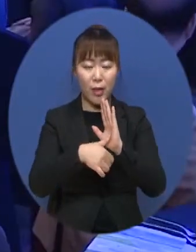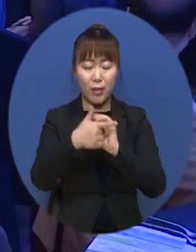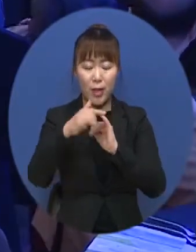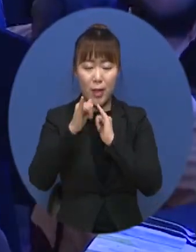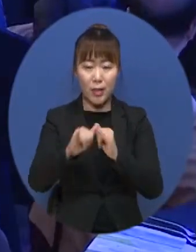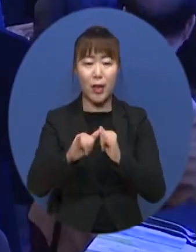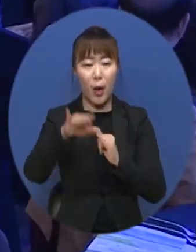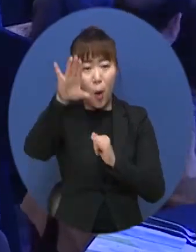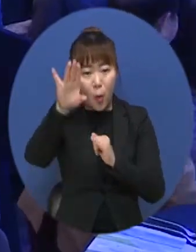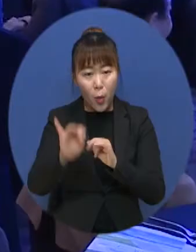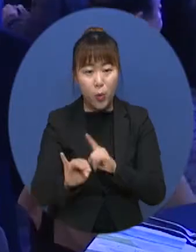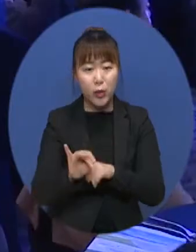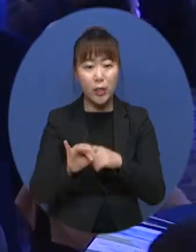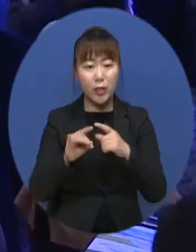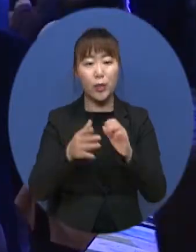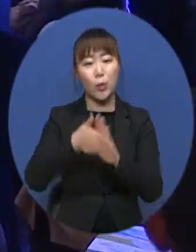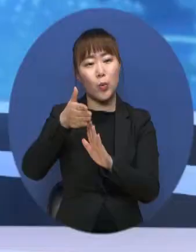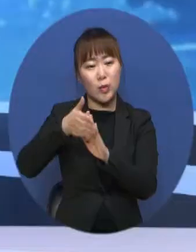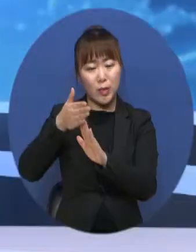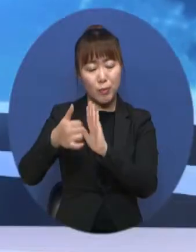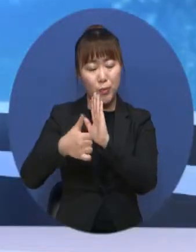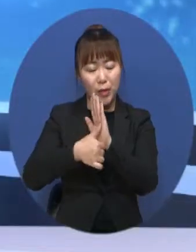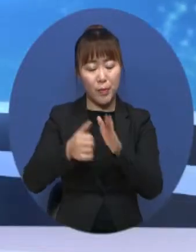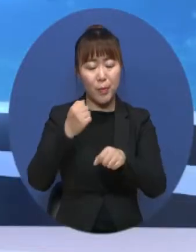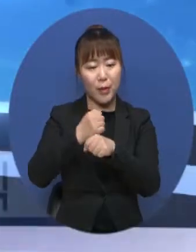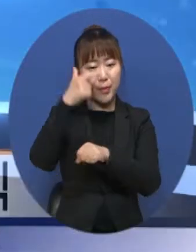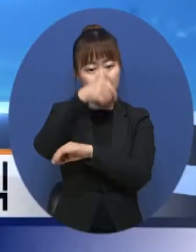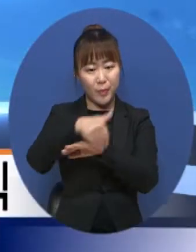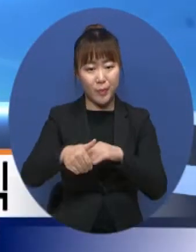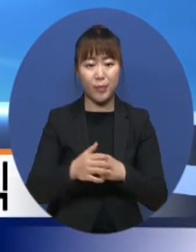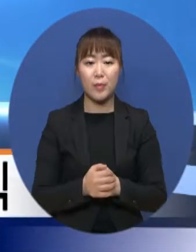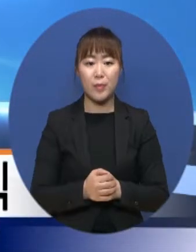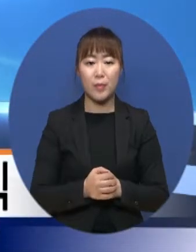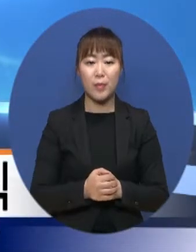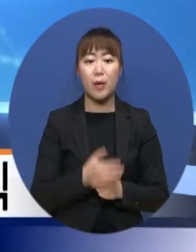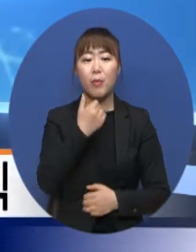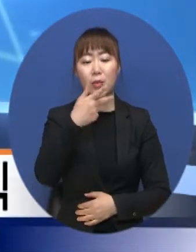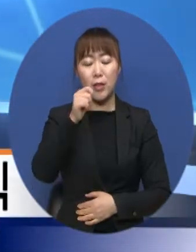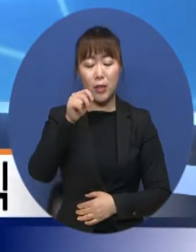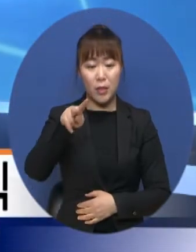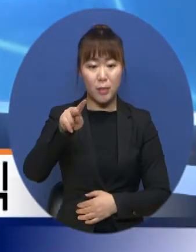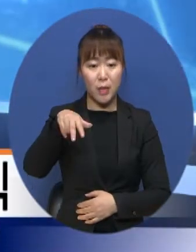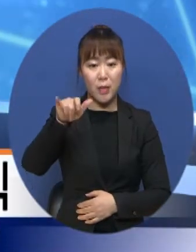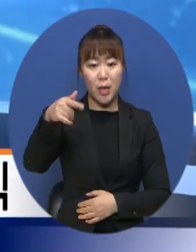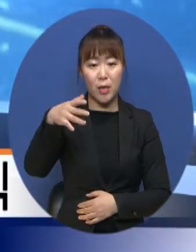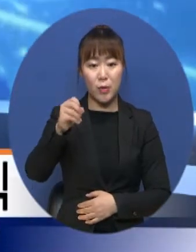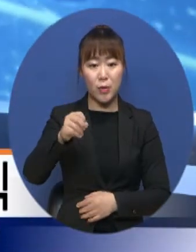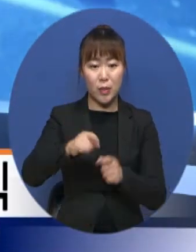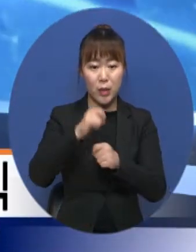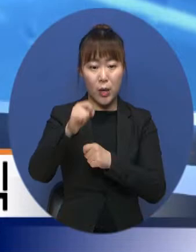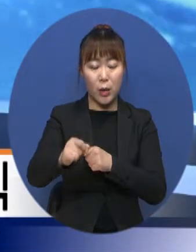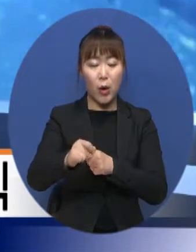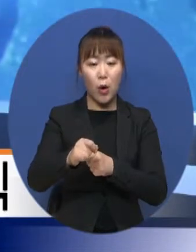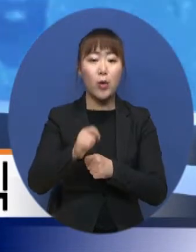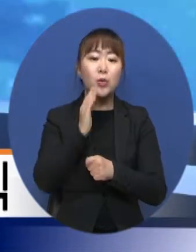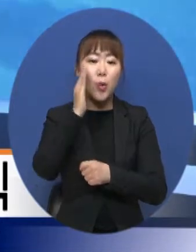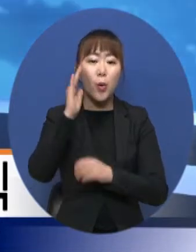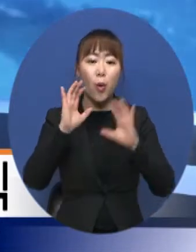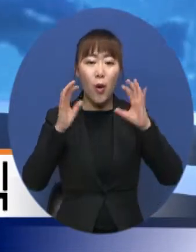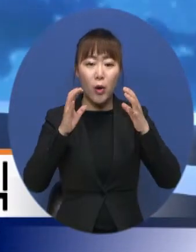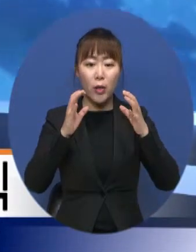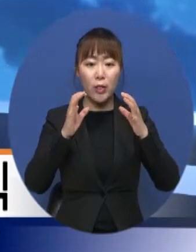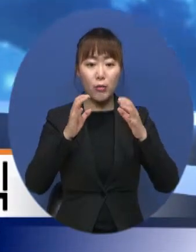도시 브랜드를 구축해 나갈 예정입니다. 복지TV 세종지사가 초록우산 어린이재단 대전본부와